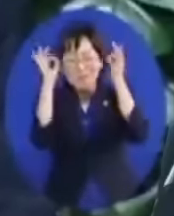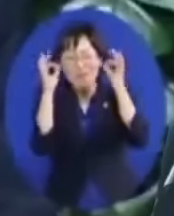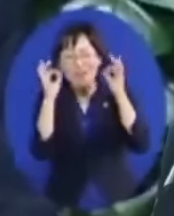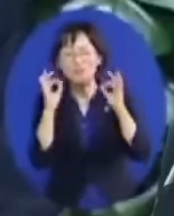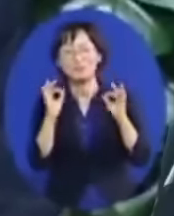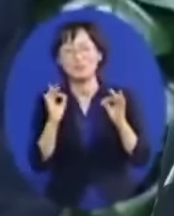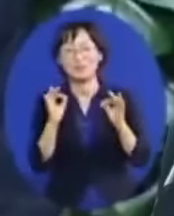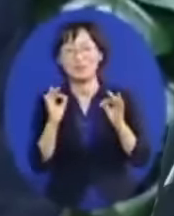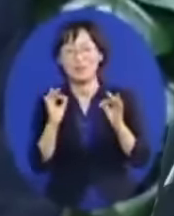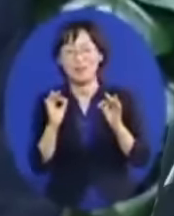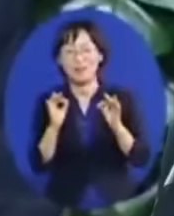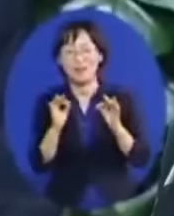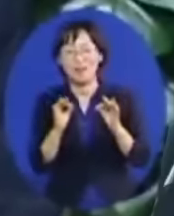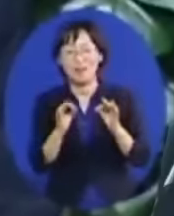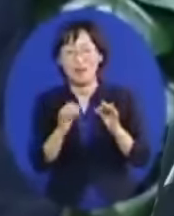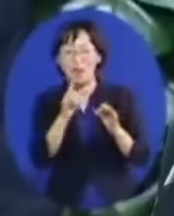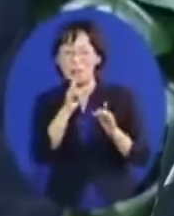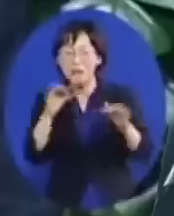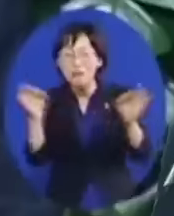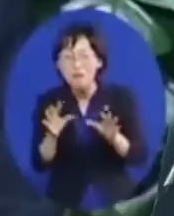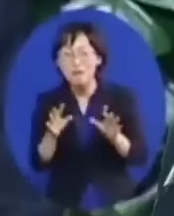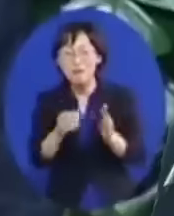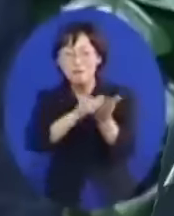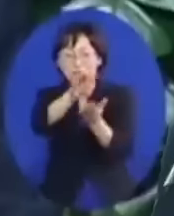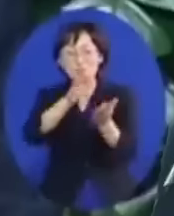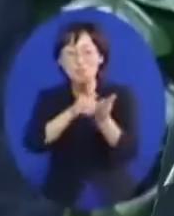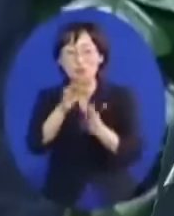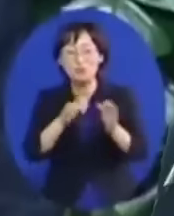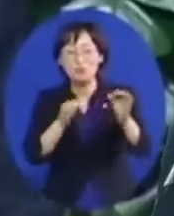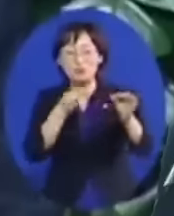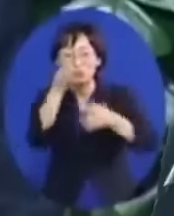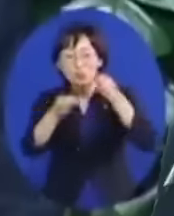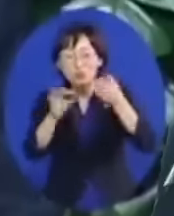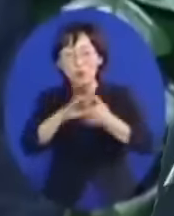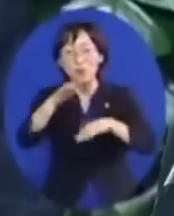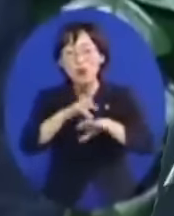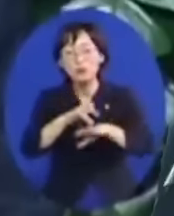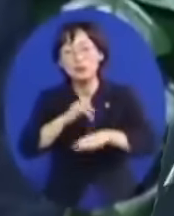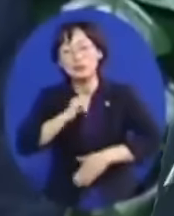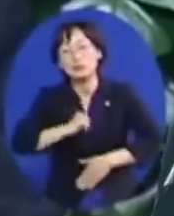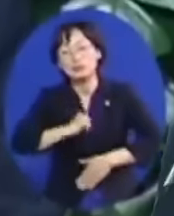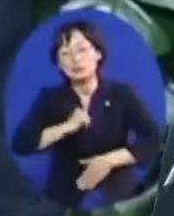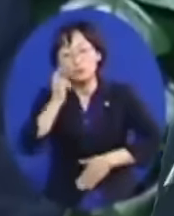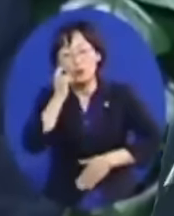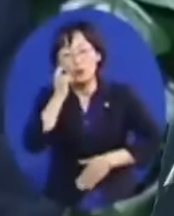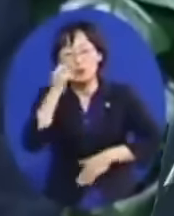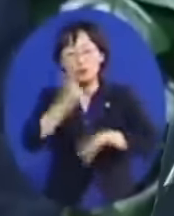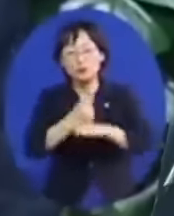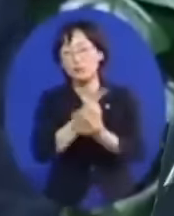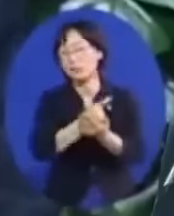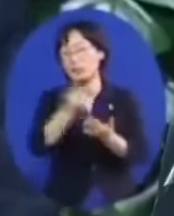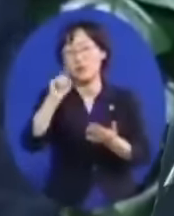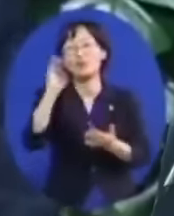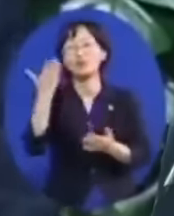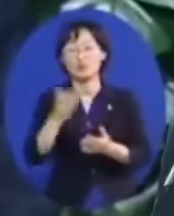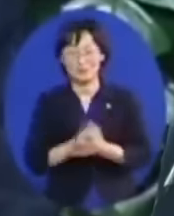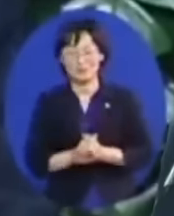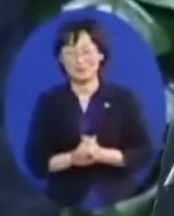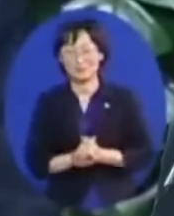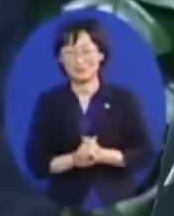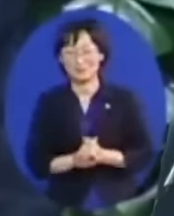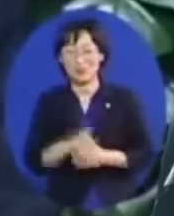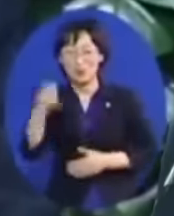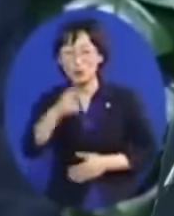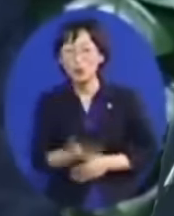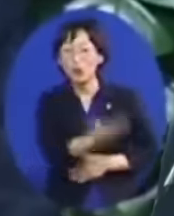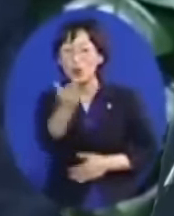흘리면서 외마디 소리로 부르시려면 나중에 견디다 못해서 나가는 것입니다. 또